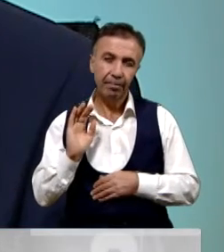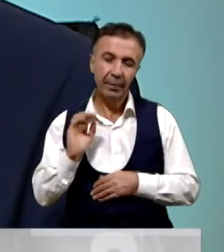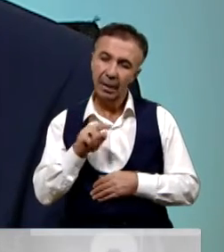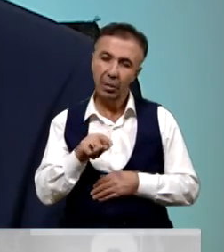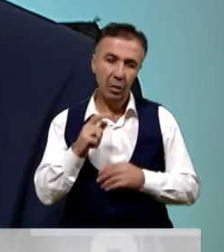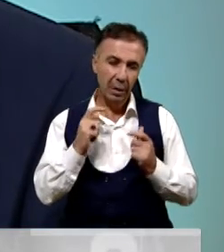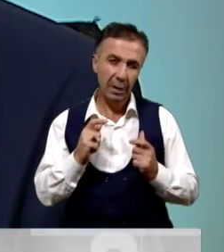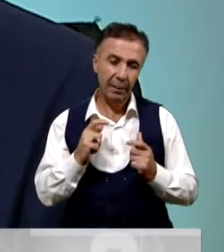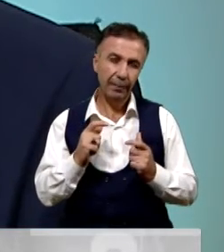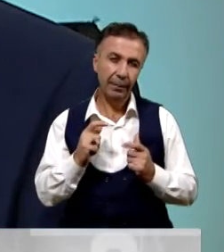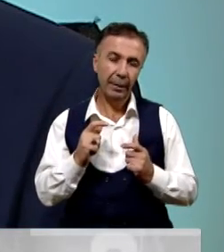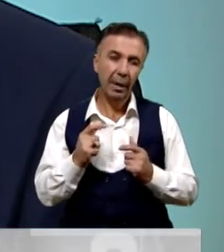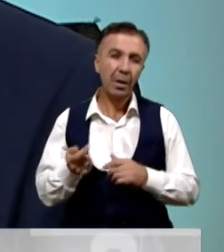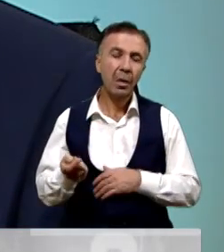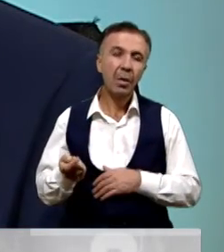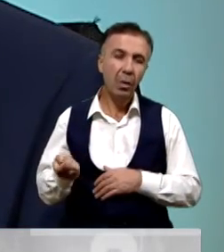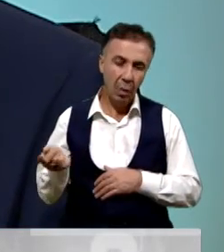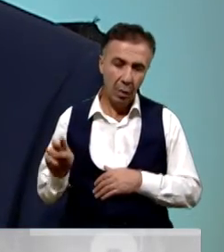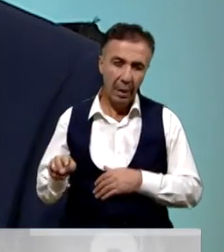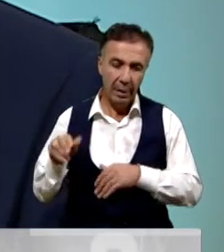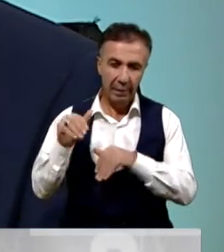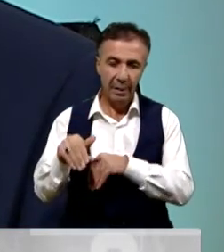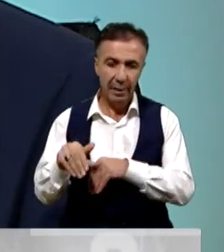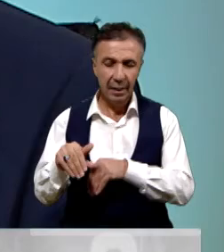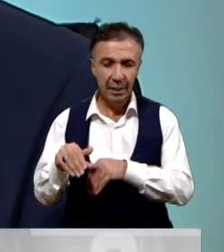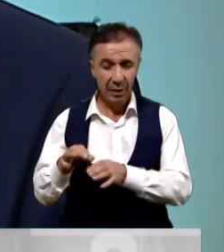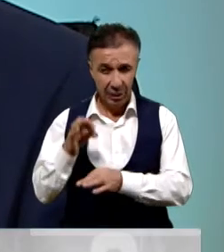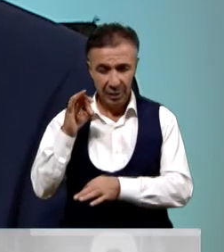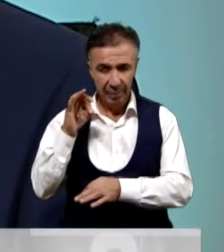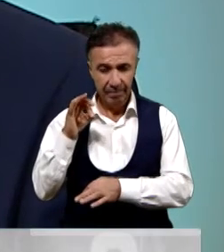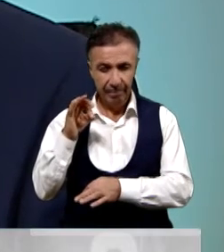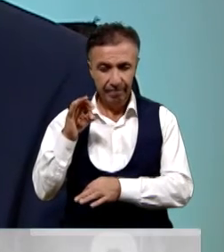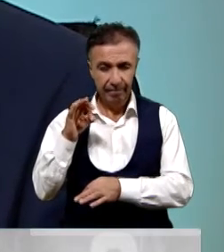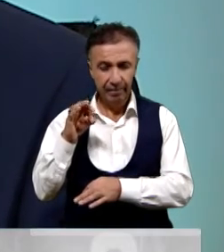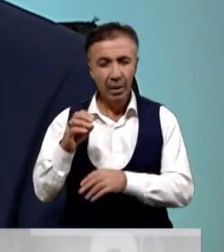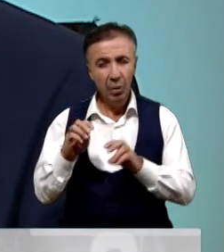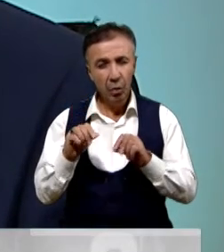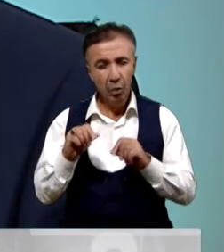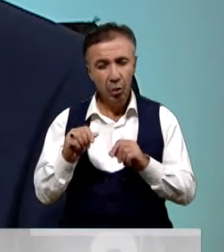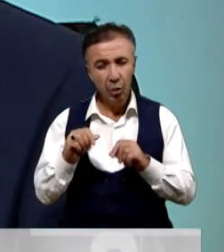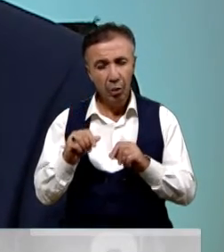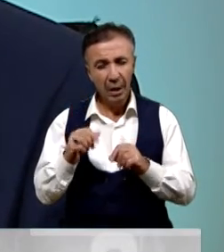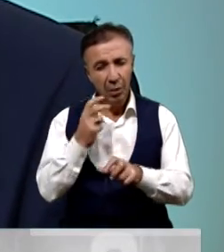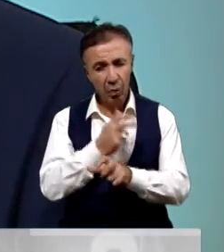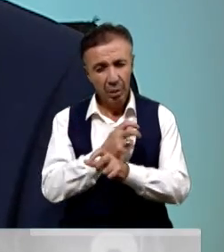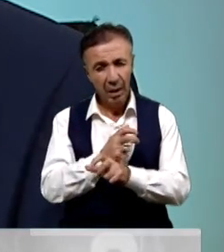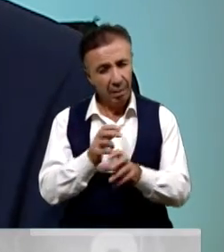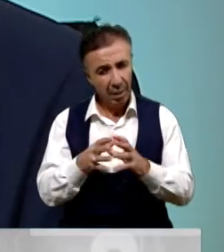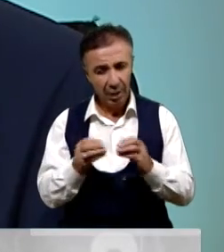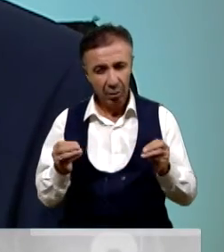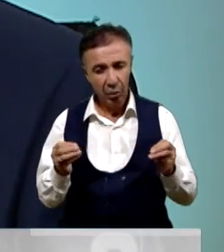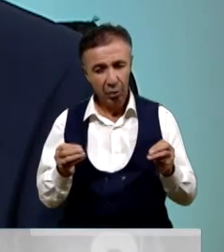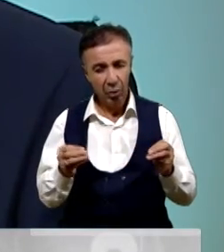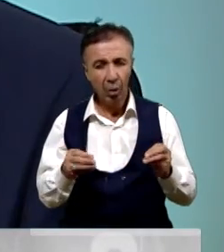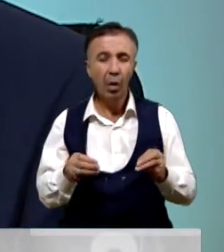ki orada; defnedilen zatın vefat eden kişinin çürüğü kanaatı hasıl olsun o